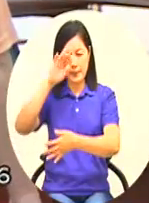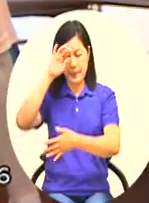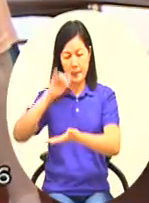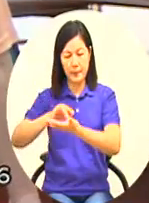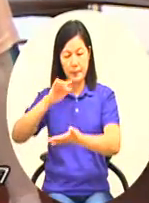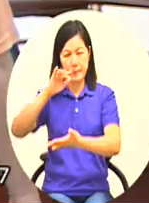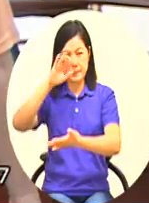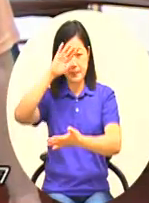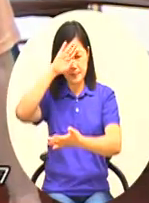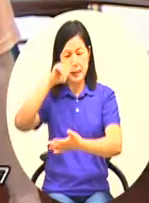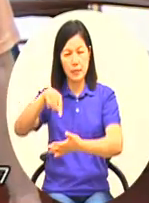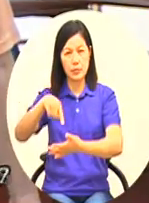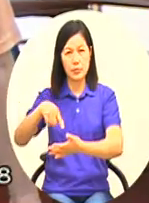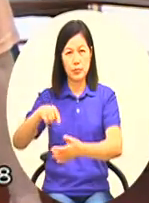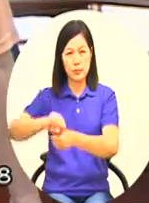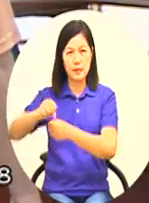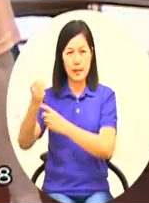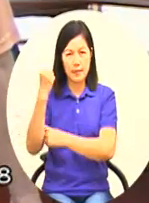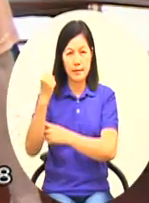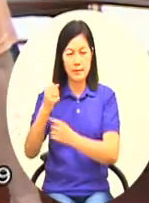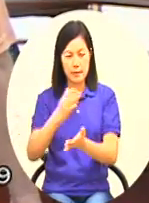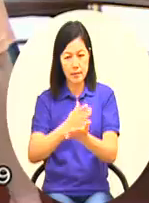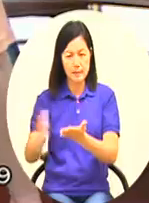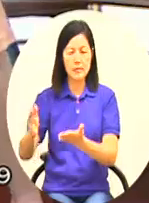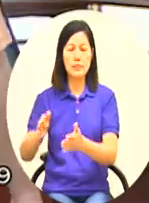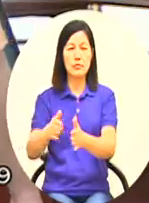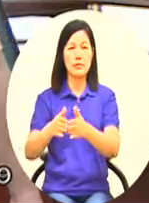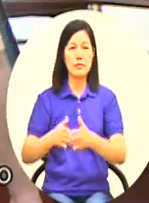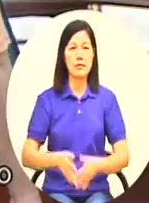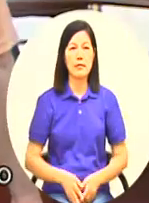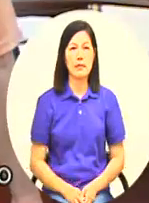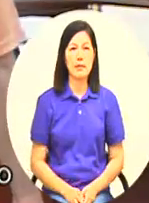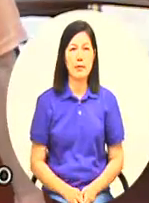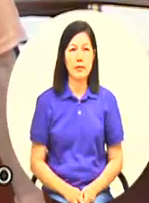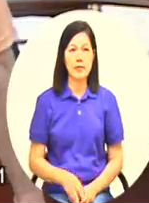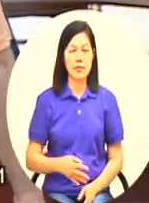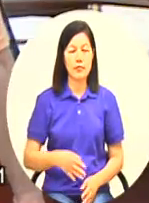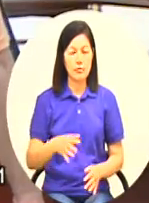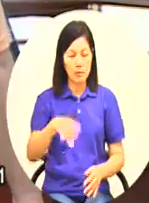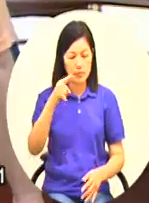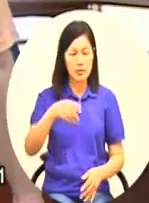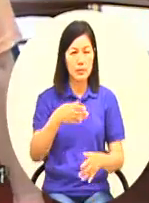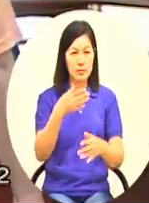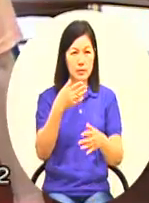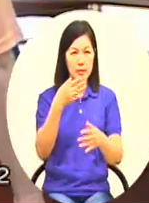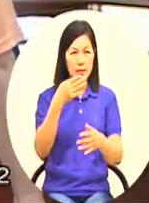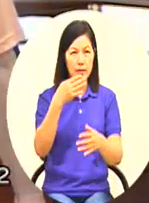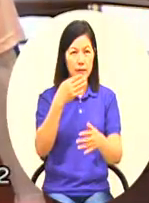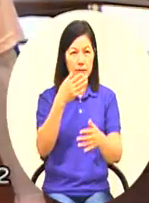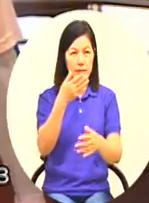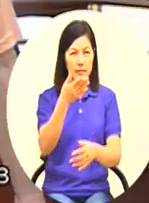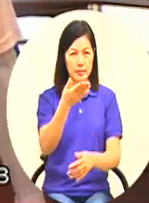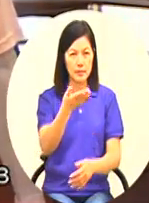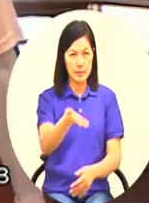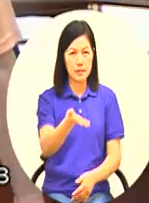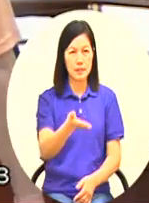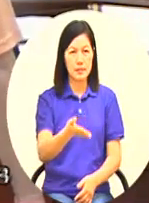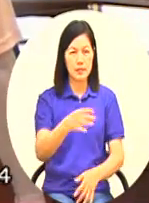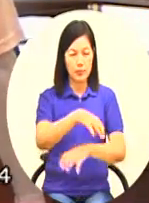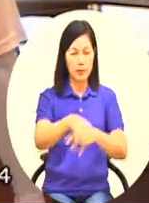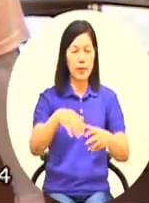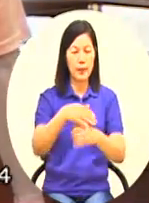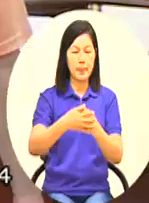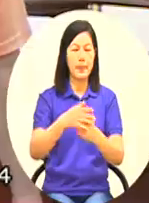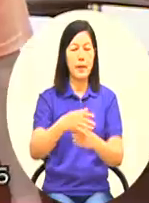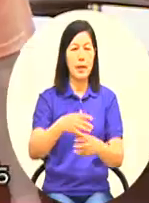强，哦，来做一个处理？好、哦，咱即摆先叫请一个环保局局长点点哈，来